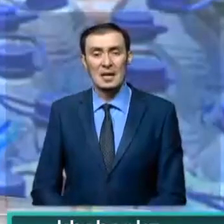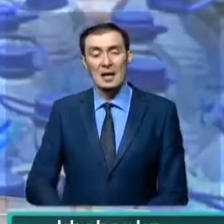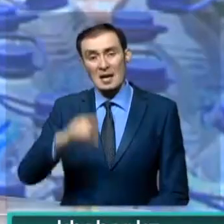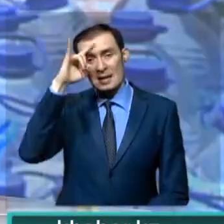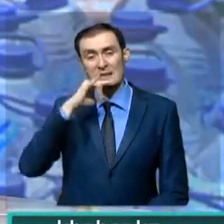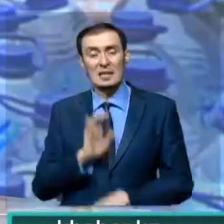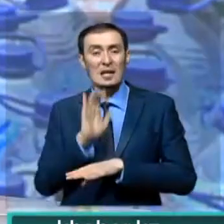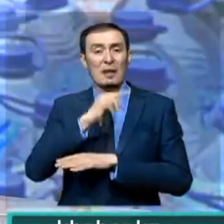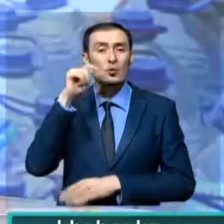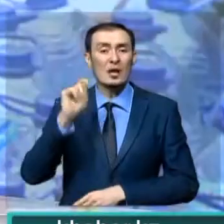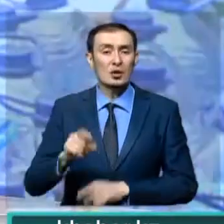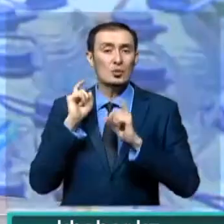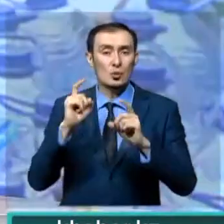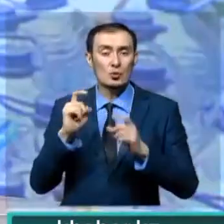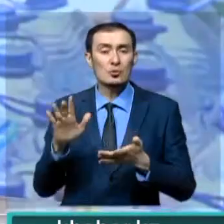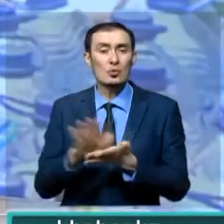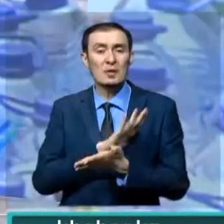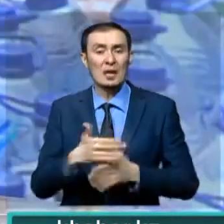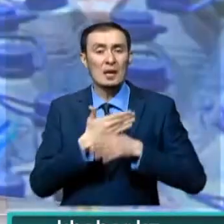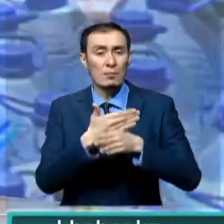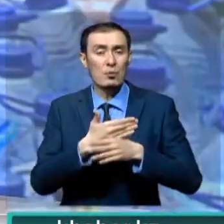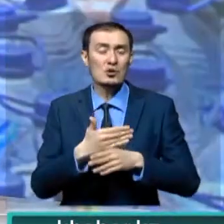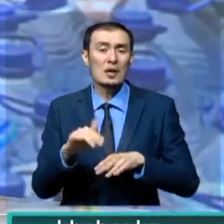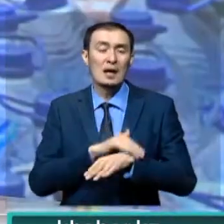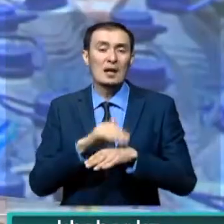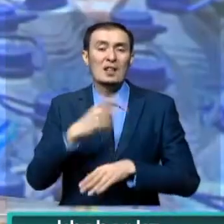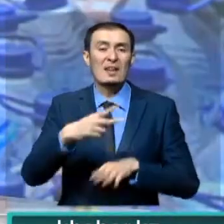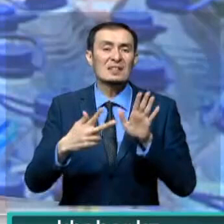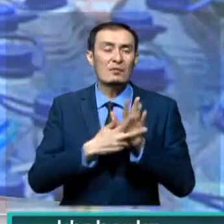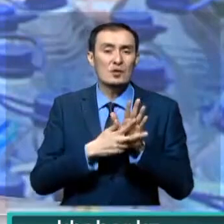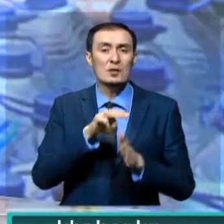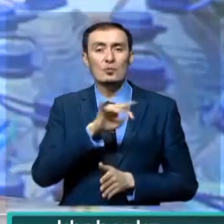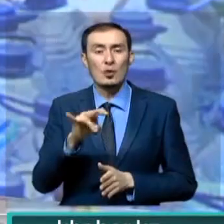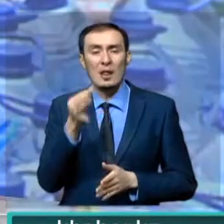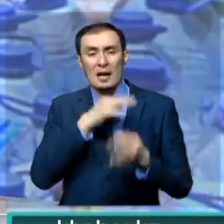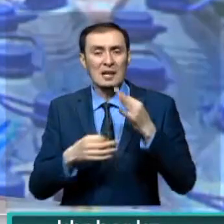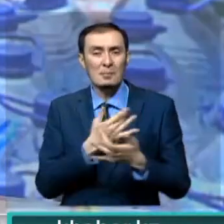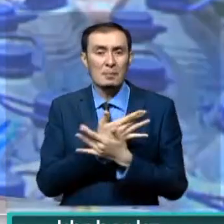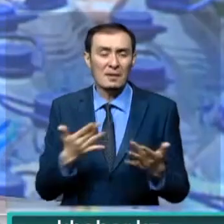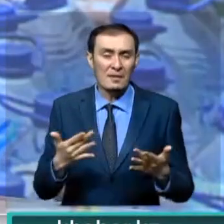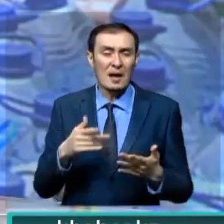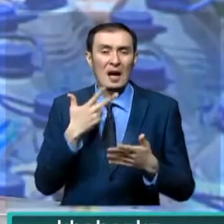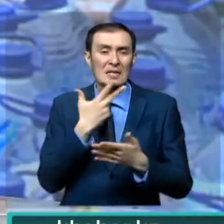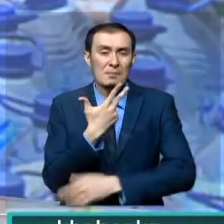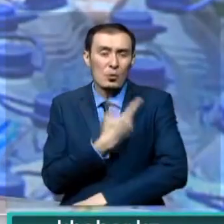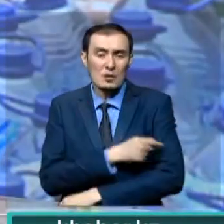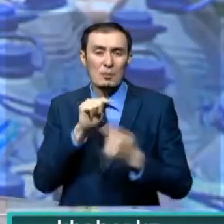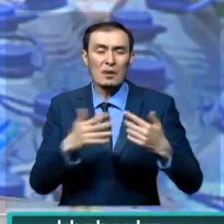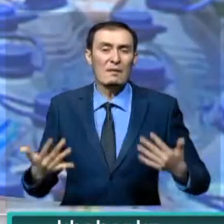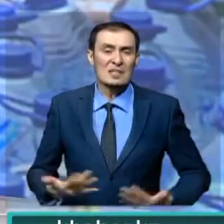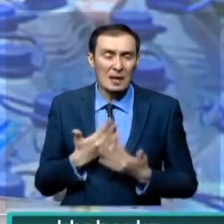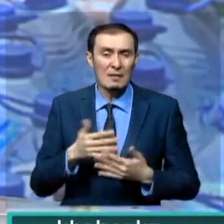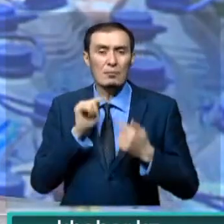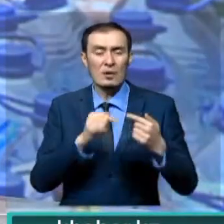Казахстан направил Украине груз гуманитарной помощи. Это более 28 тонн лекарственных препаратов. Среди них антибиотики,